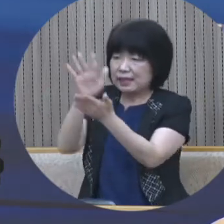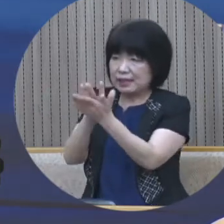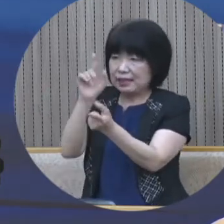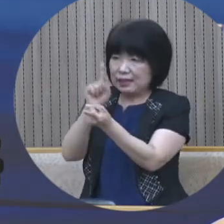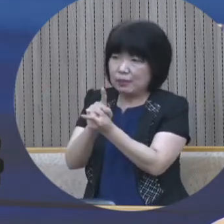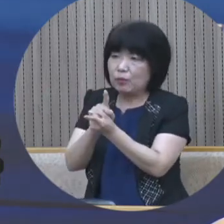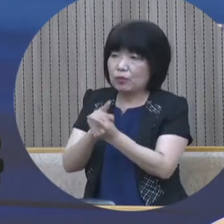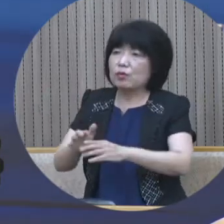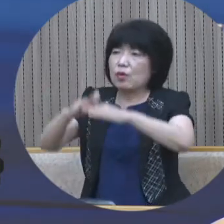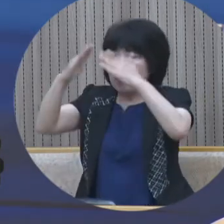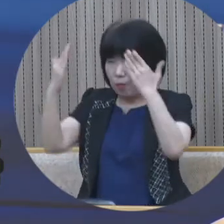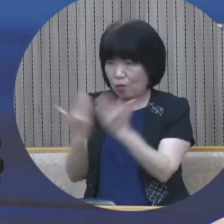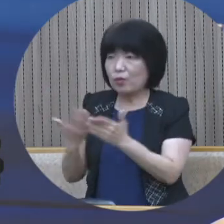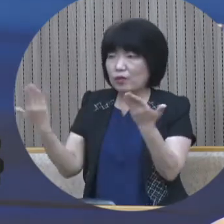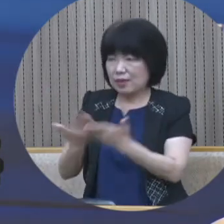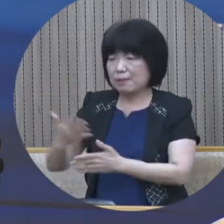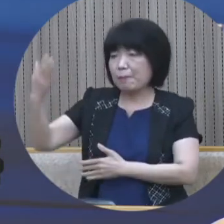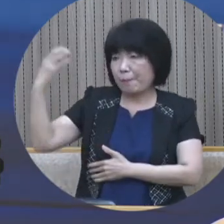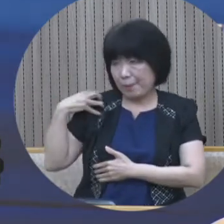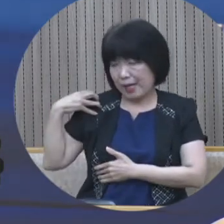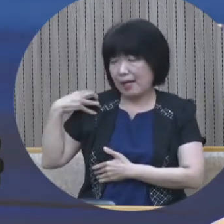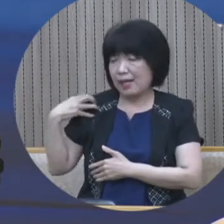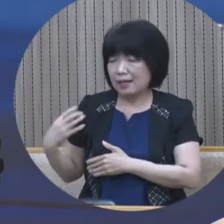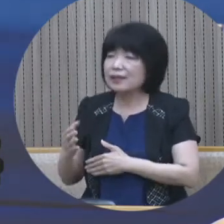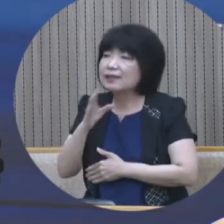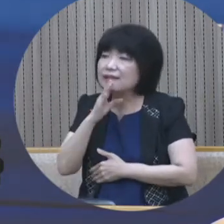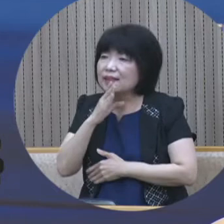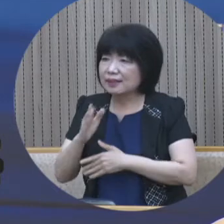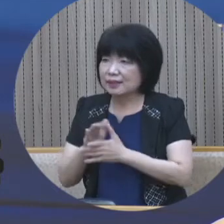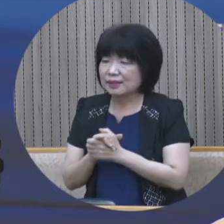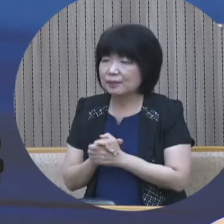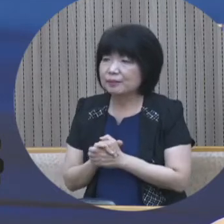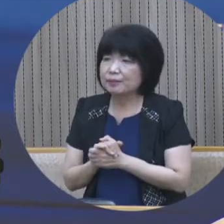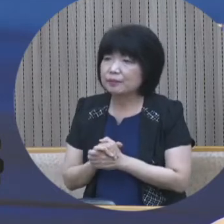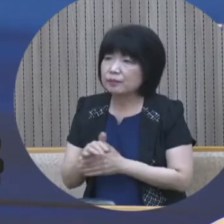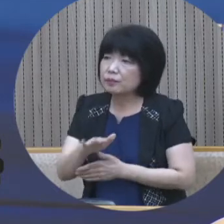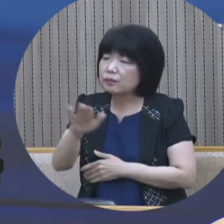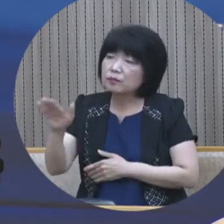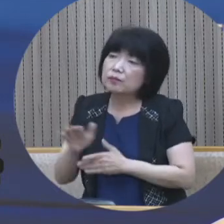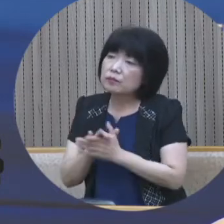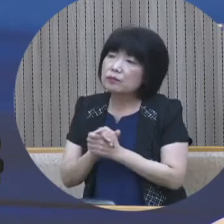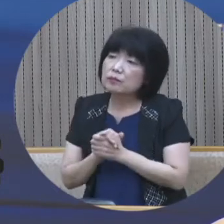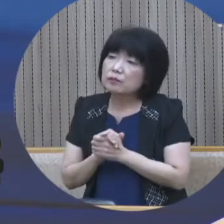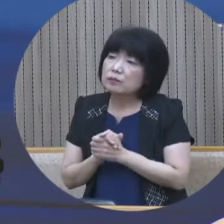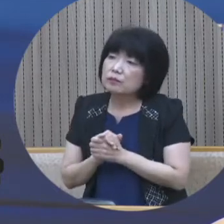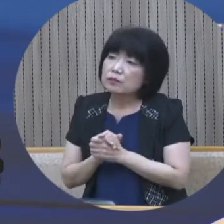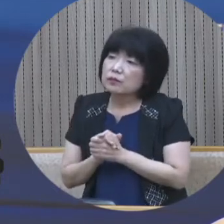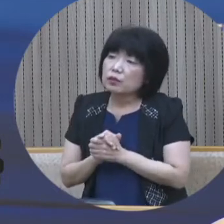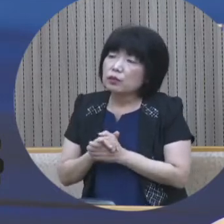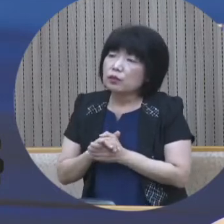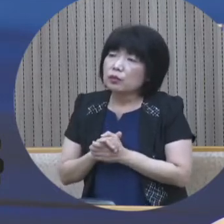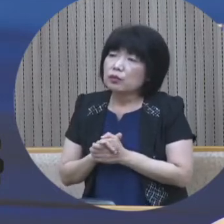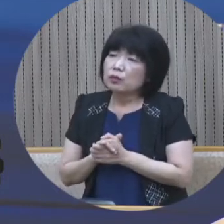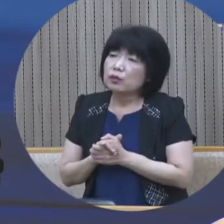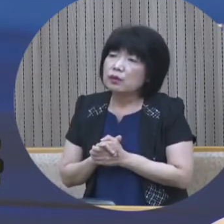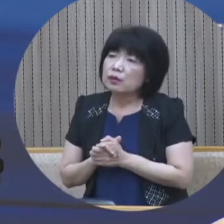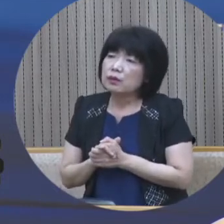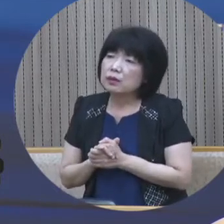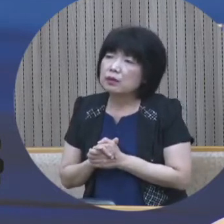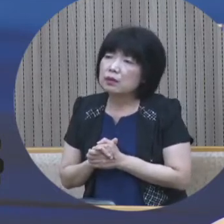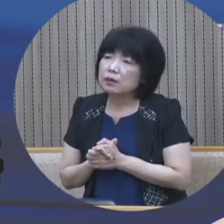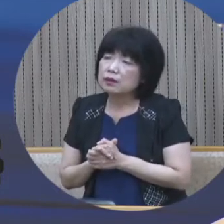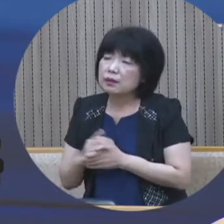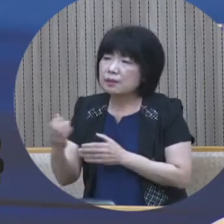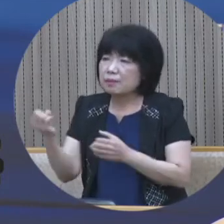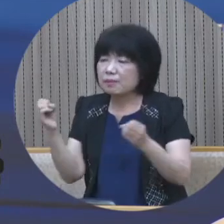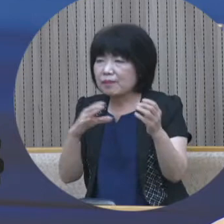친히 모든 일을 다 하셨다는 사실입니다. 여러분, 우리가 그런 얘기를